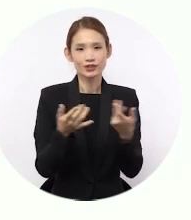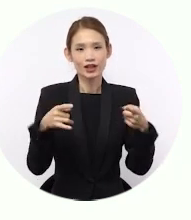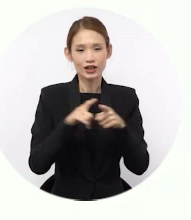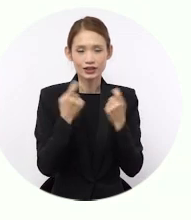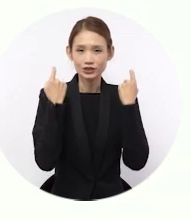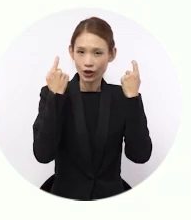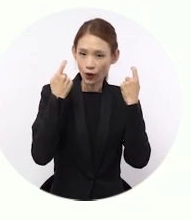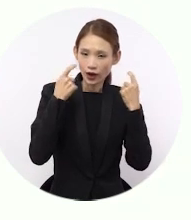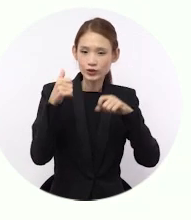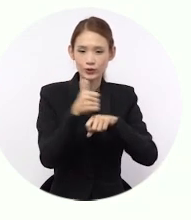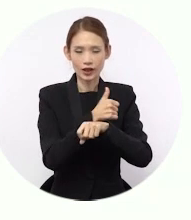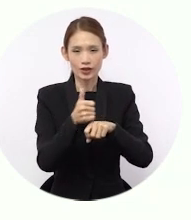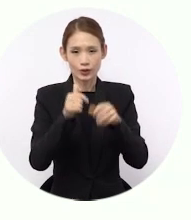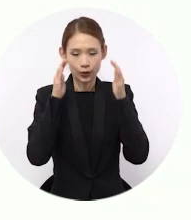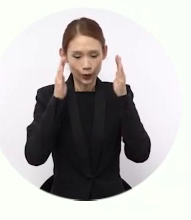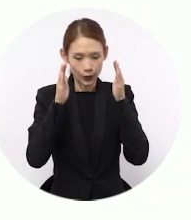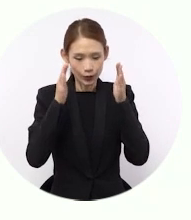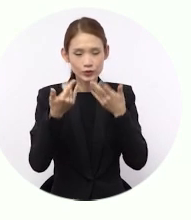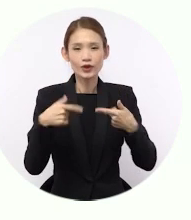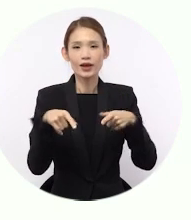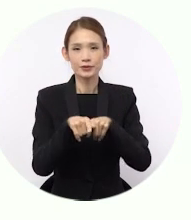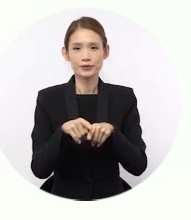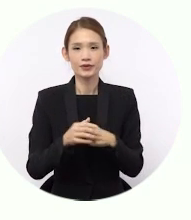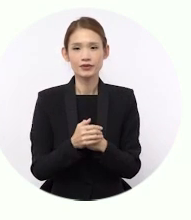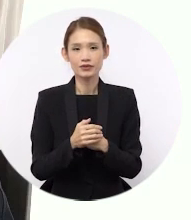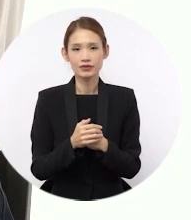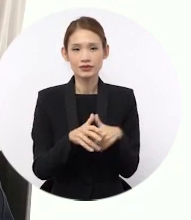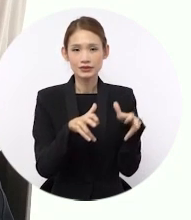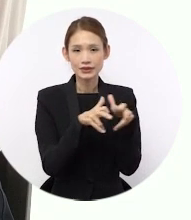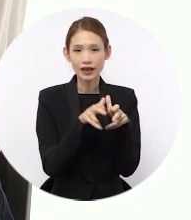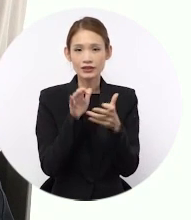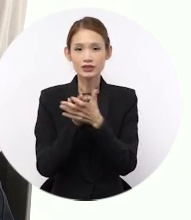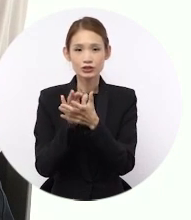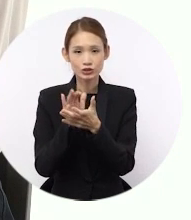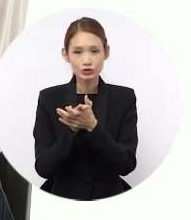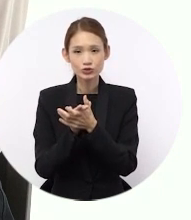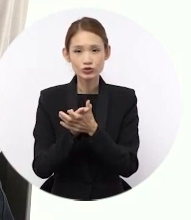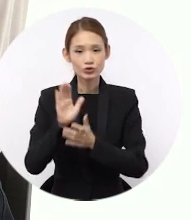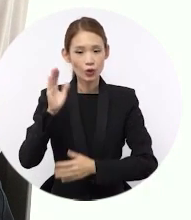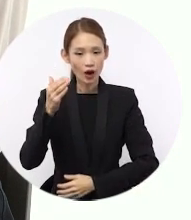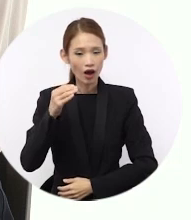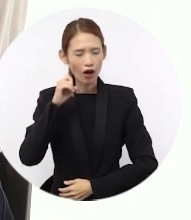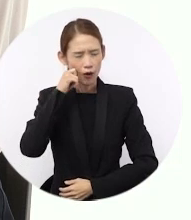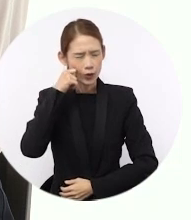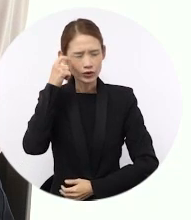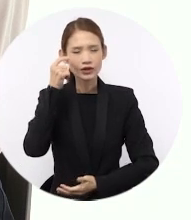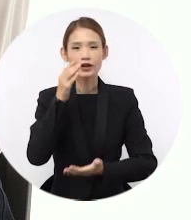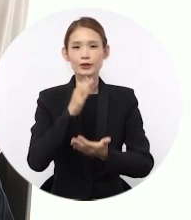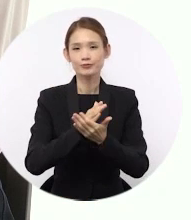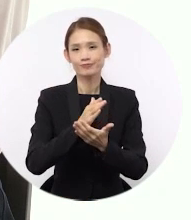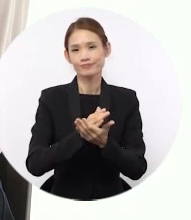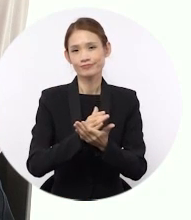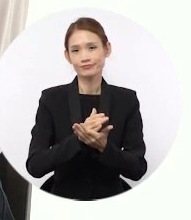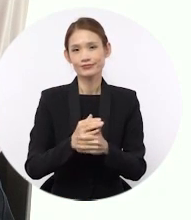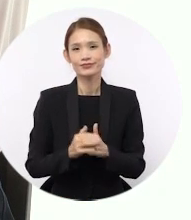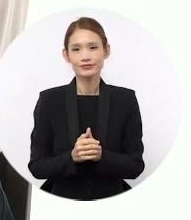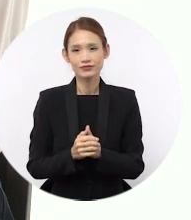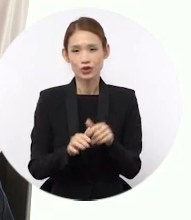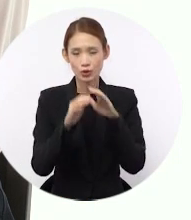똑같이 여행을 함께 다니고 공부도 함께 했어요. 장애인과 친구가 되는 것을 어렵게 생각하지